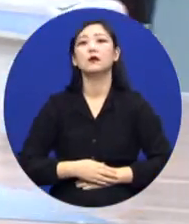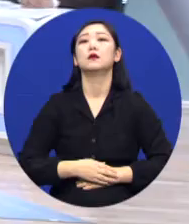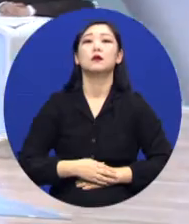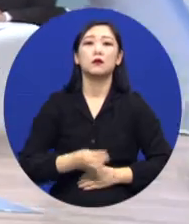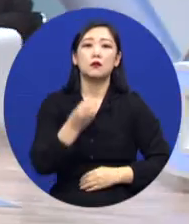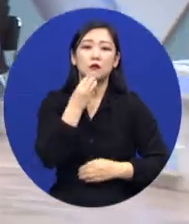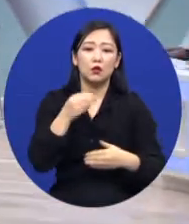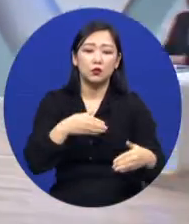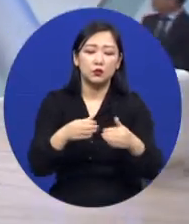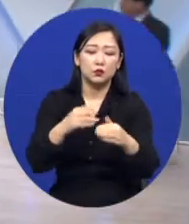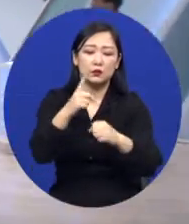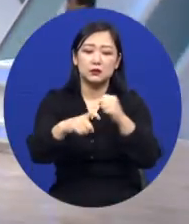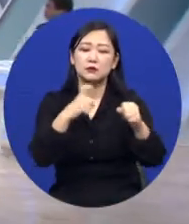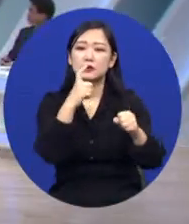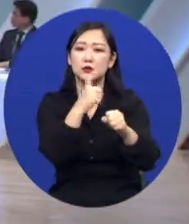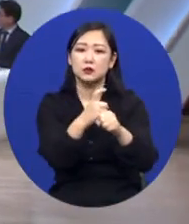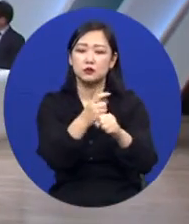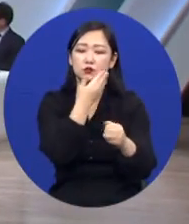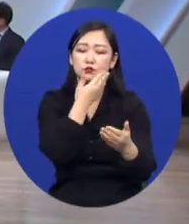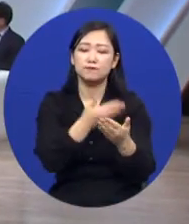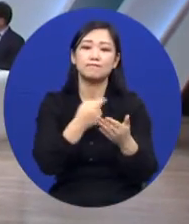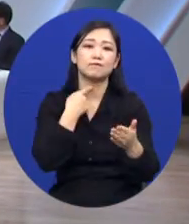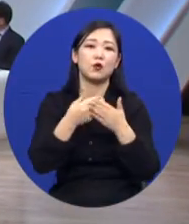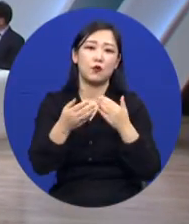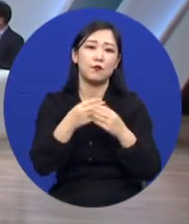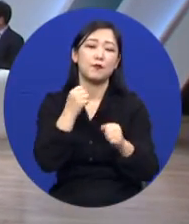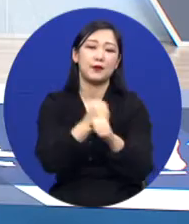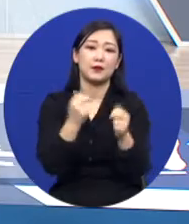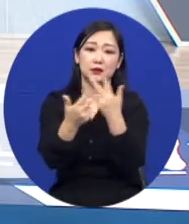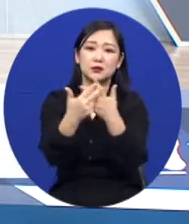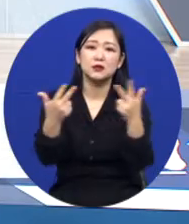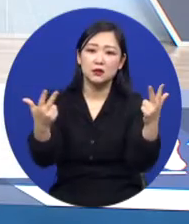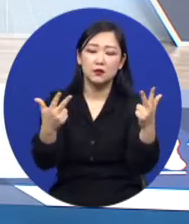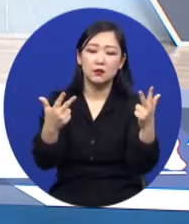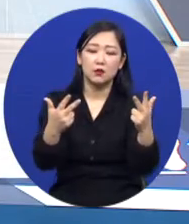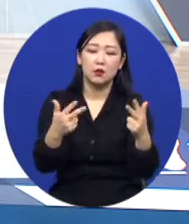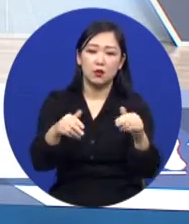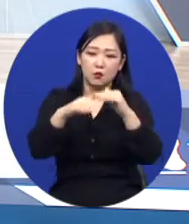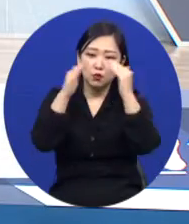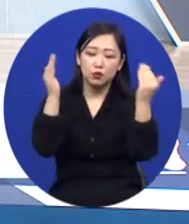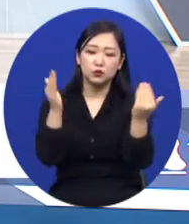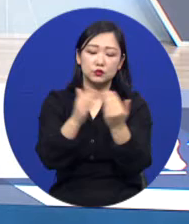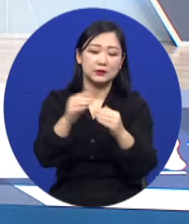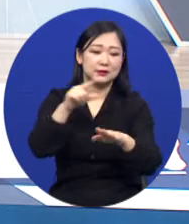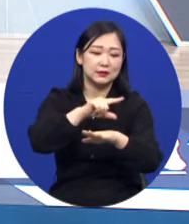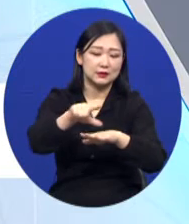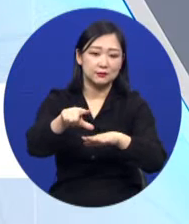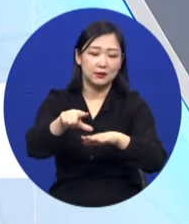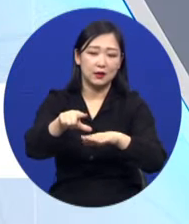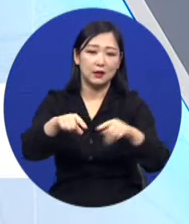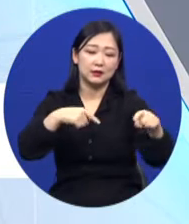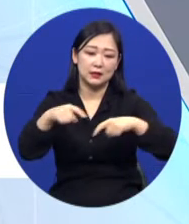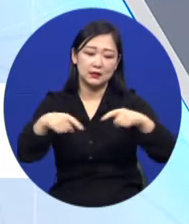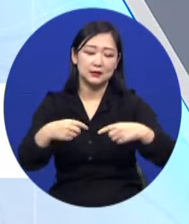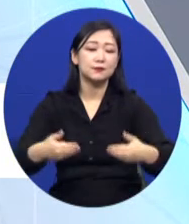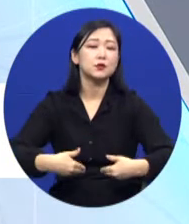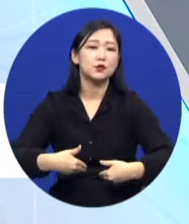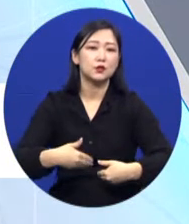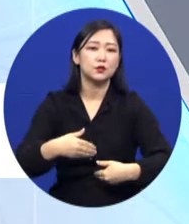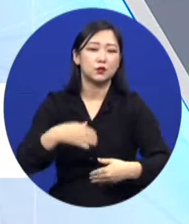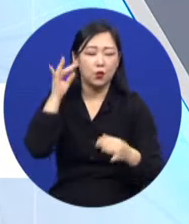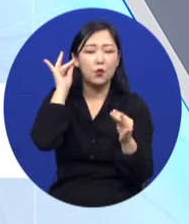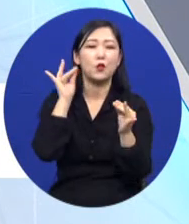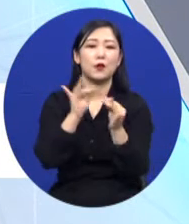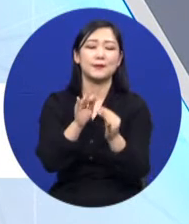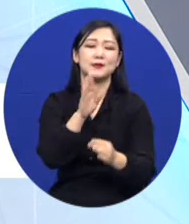경기도 수장으로 11년 동안 소중한 경험을 했다는 이 후보는 후보 모두가 지방자치 필요성에는 공감하지만 진짜로